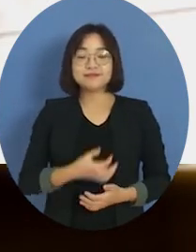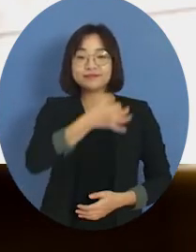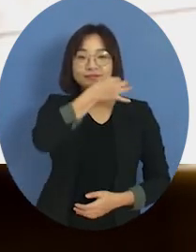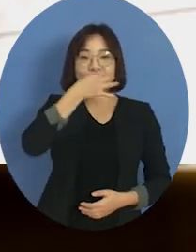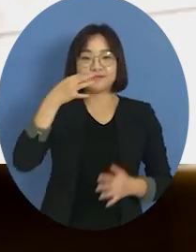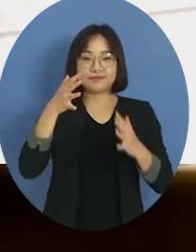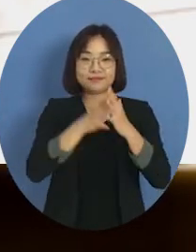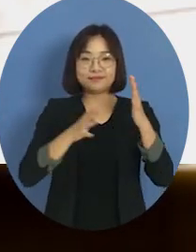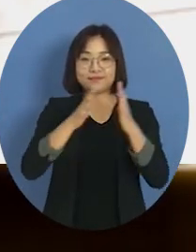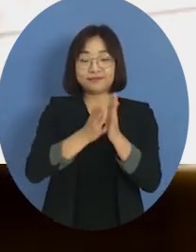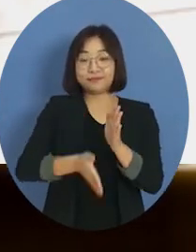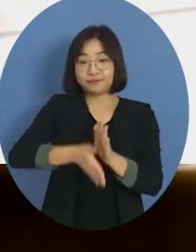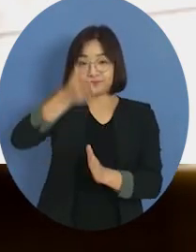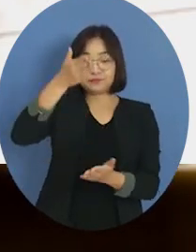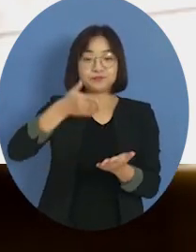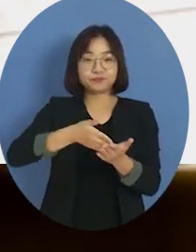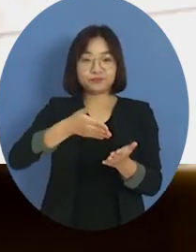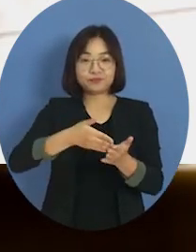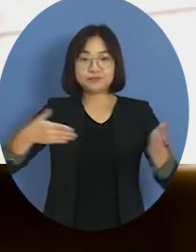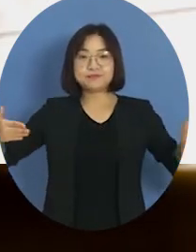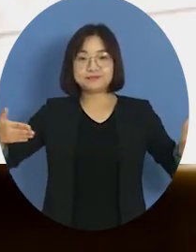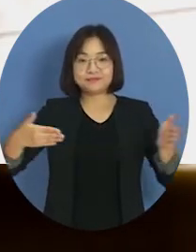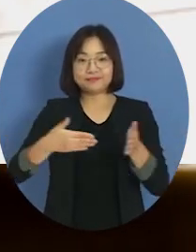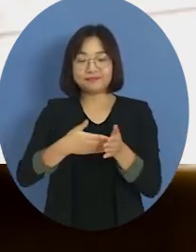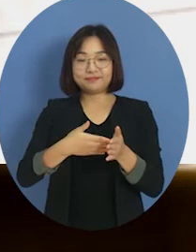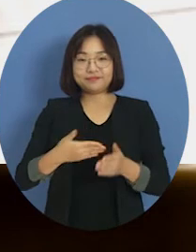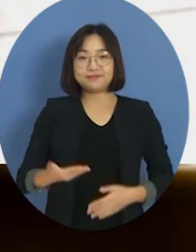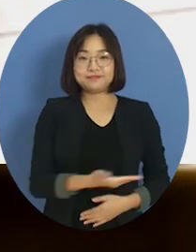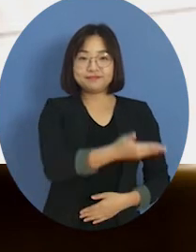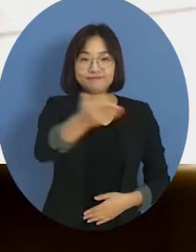바랍니다. 흥미진진 공주시정 뉴스,